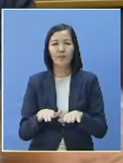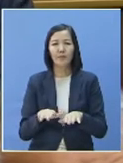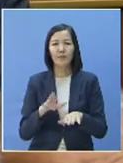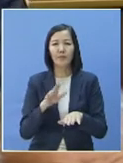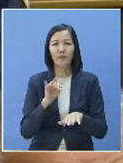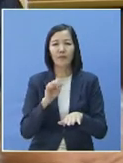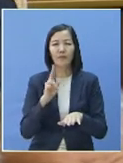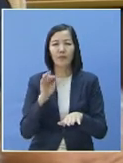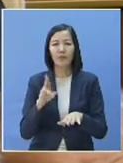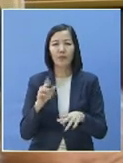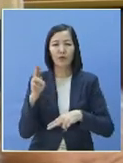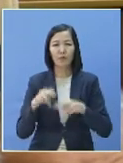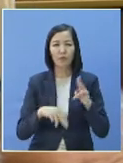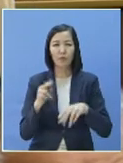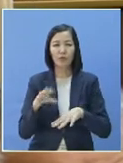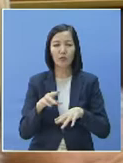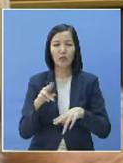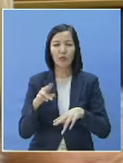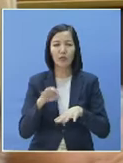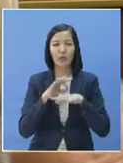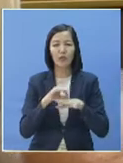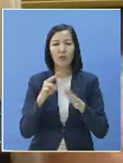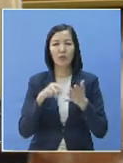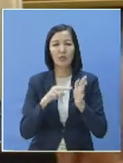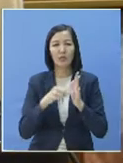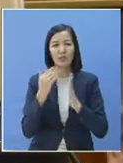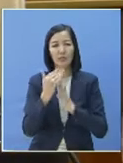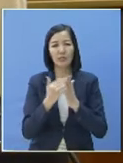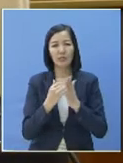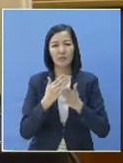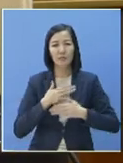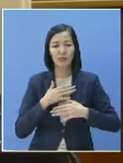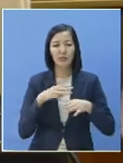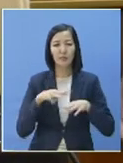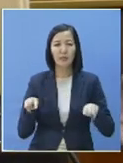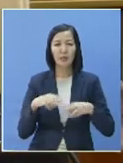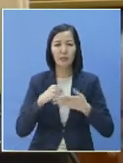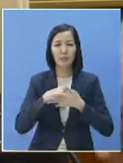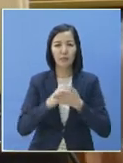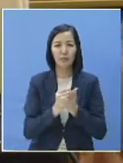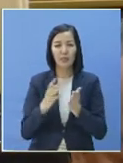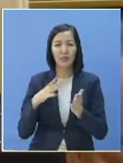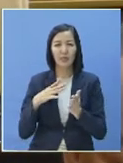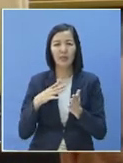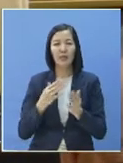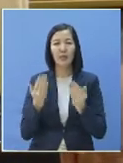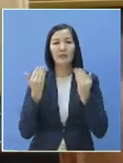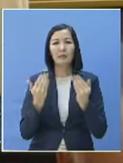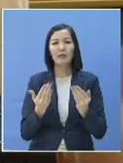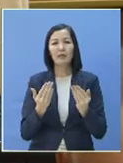фоктардың бана құрылысын салу кестесі жасақталынды, біздің министрмен бекітілді. Биыл